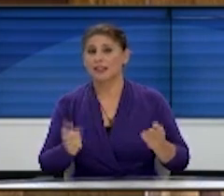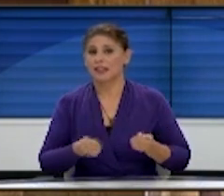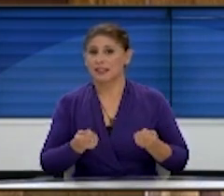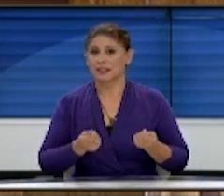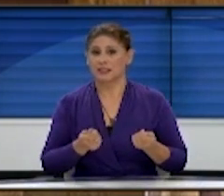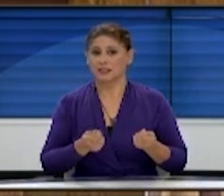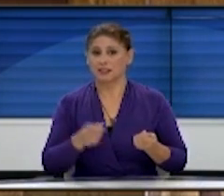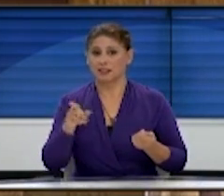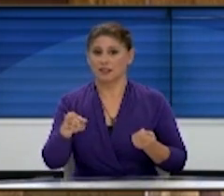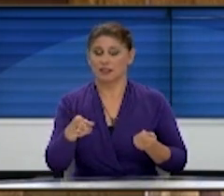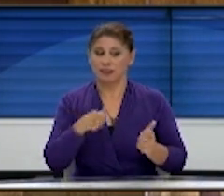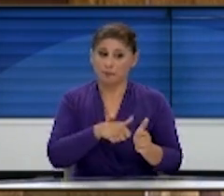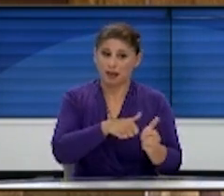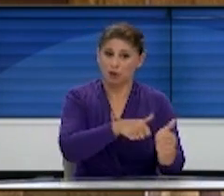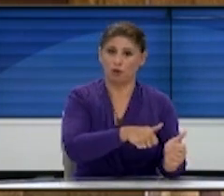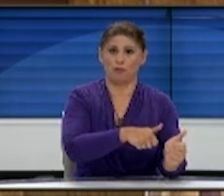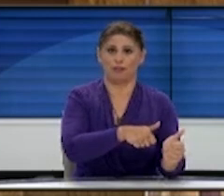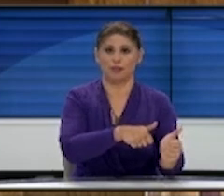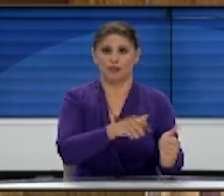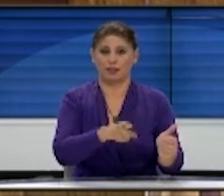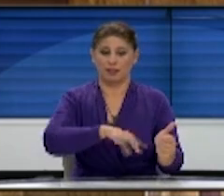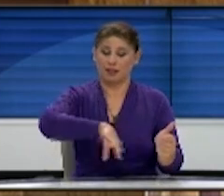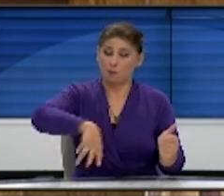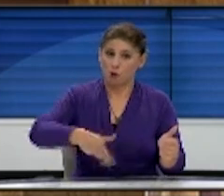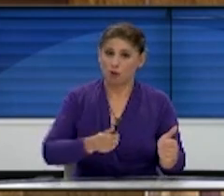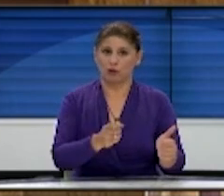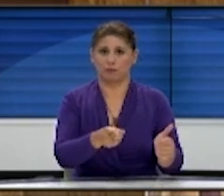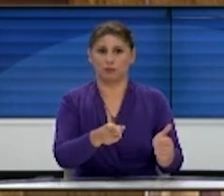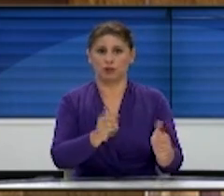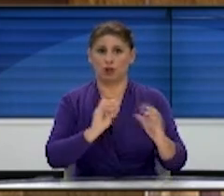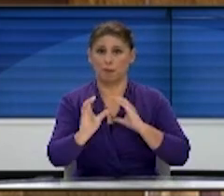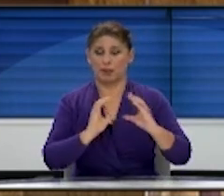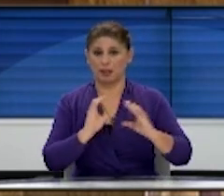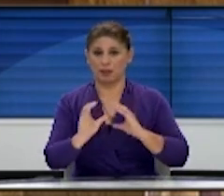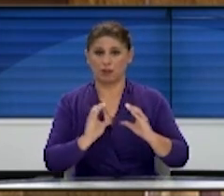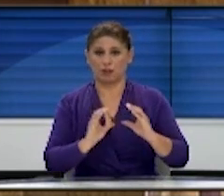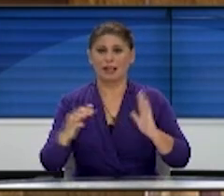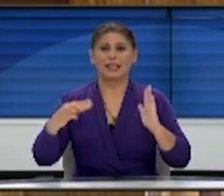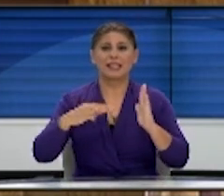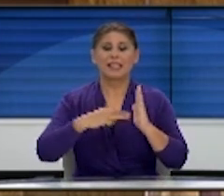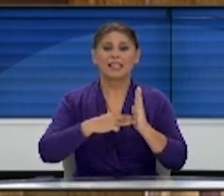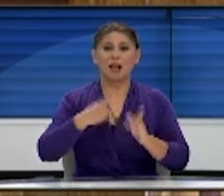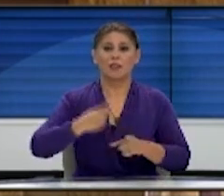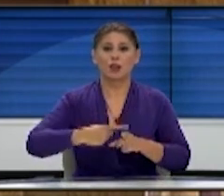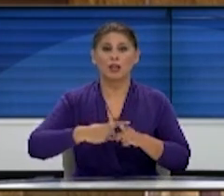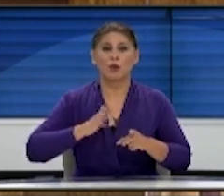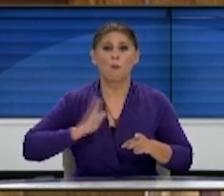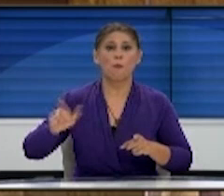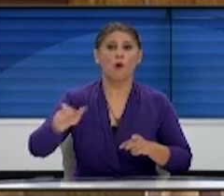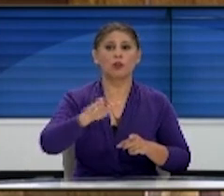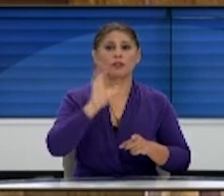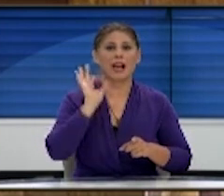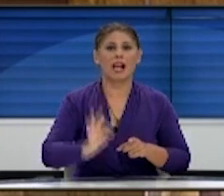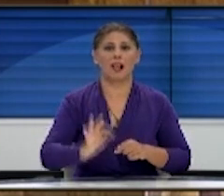χρήση τους για την παρακολούθηση και την υποκλοπή των επικοινωνιών χιλιάδων Ελλήνων πολιτών